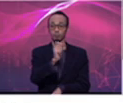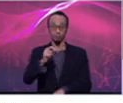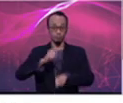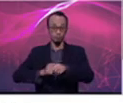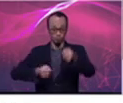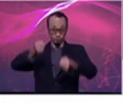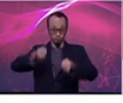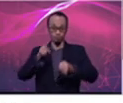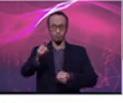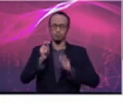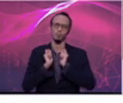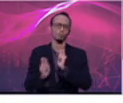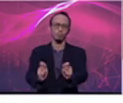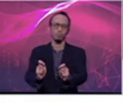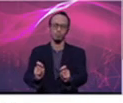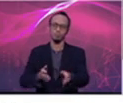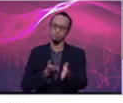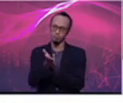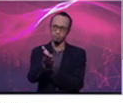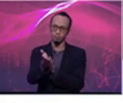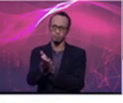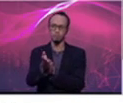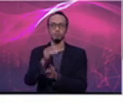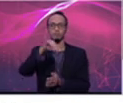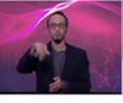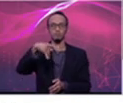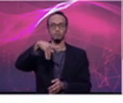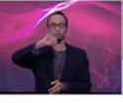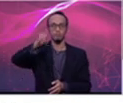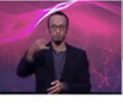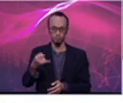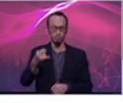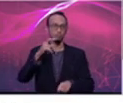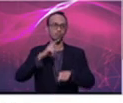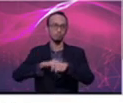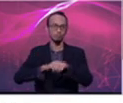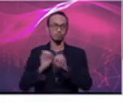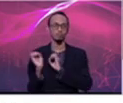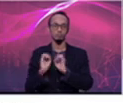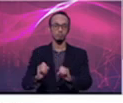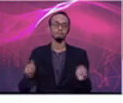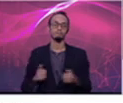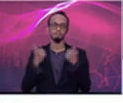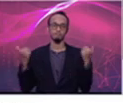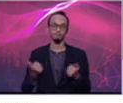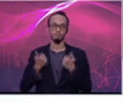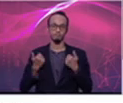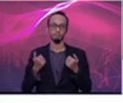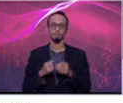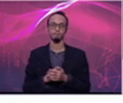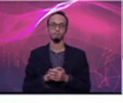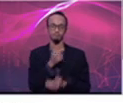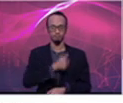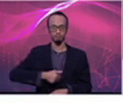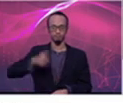memandu akan diambil tindakan serta-merta oleh jabatan pengangkutan Jalan jpj sewaktu Ops hari raya aidilfitri pengarah kanan